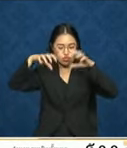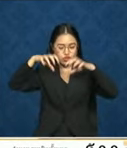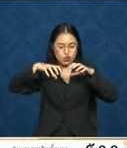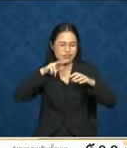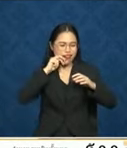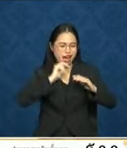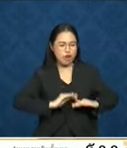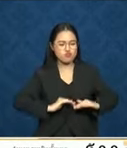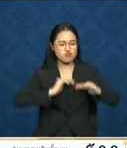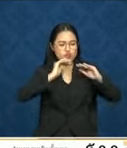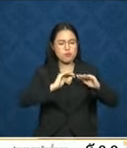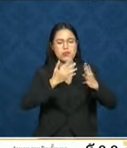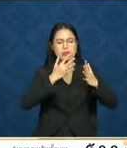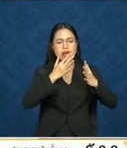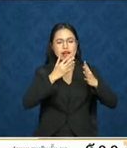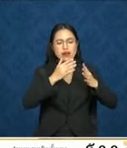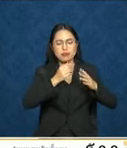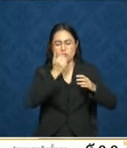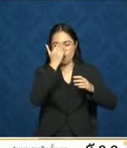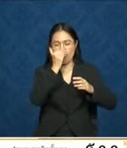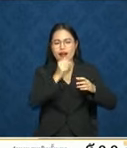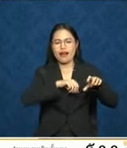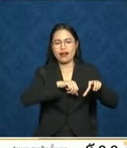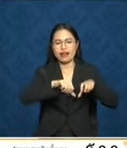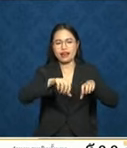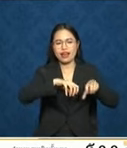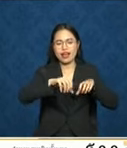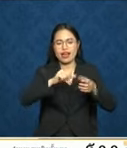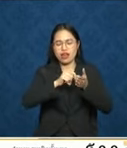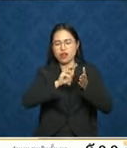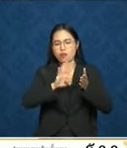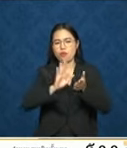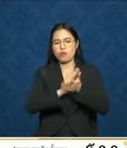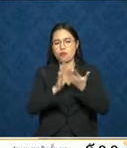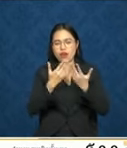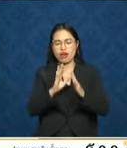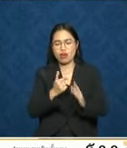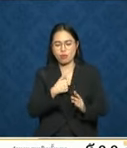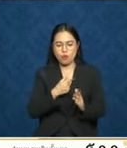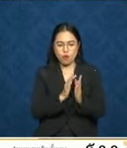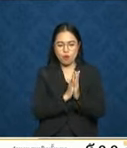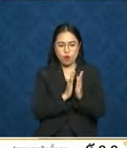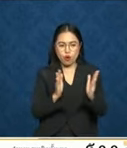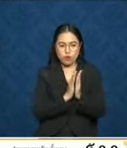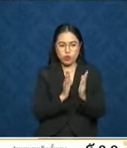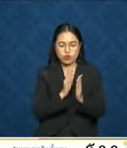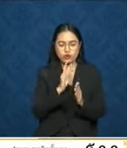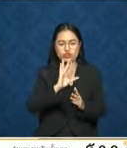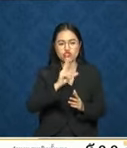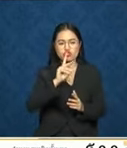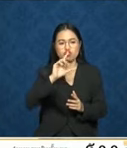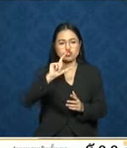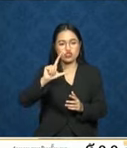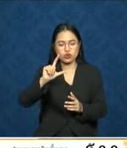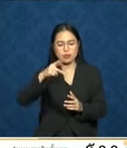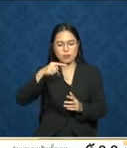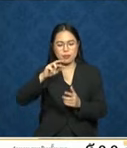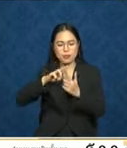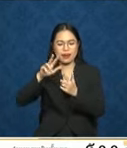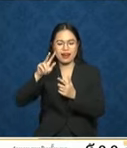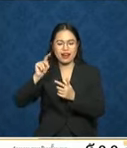ทำนาของเกษตรกรทั้ง2อำเภอผมขอขอบคุณชลประทานจังหวัดนครศรีธรรมราชสำนักงานชลประทานที่